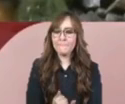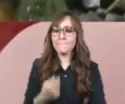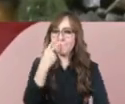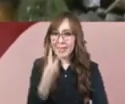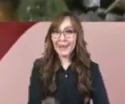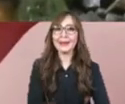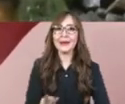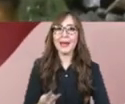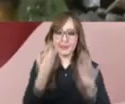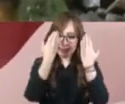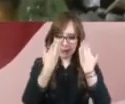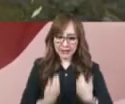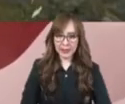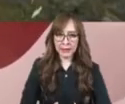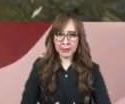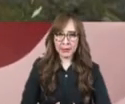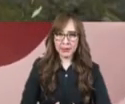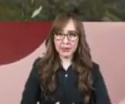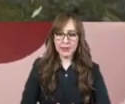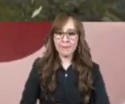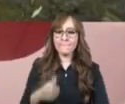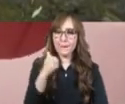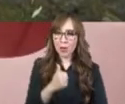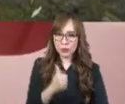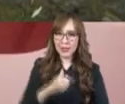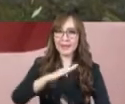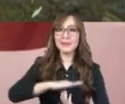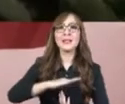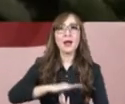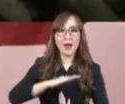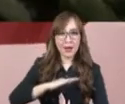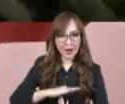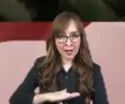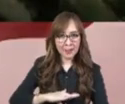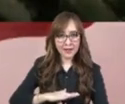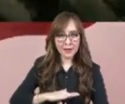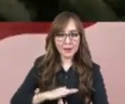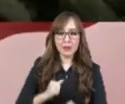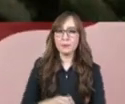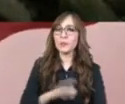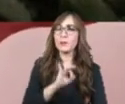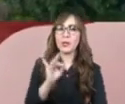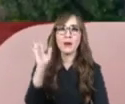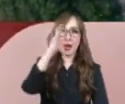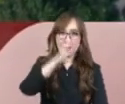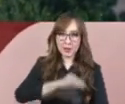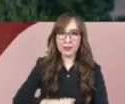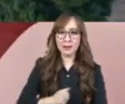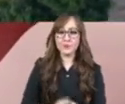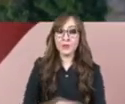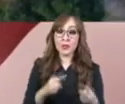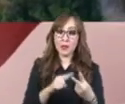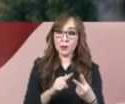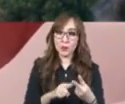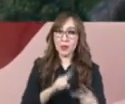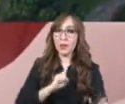baik. Asumsinya kita istirahat dulu, kemudian kita bisa tertolong dari orang lain. Yang kedua, kalau bisa